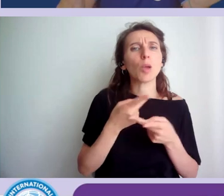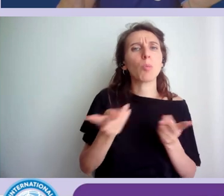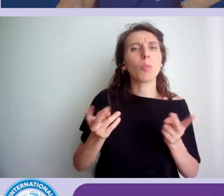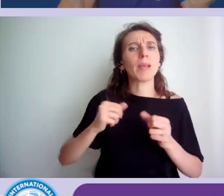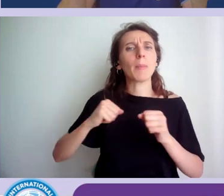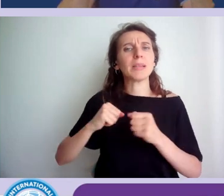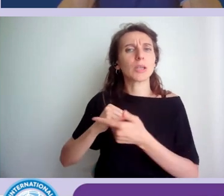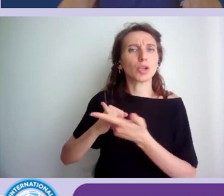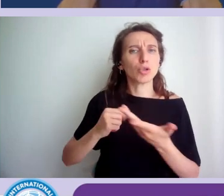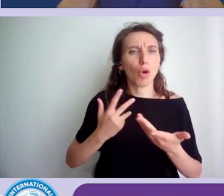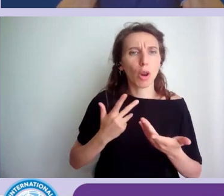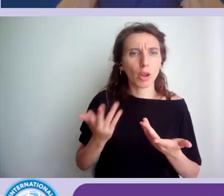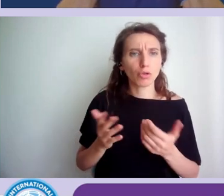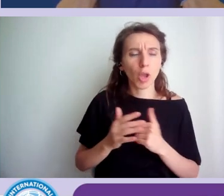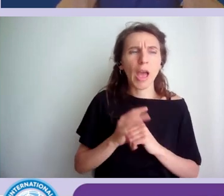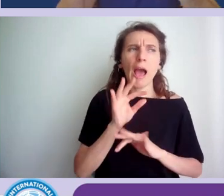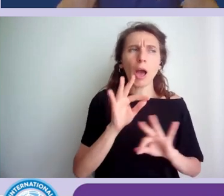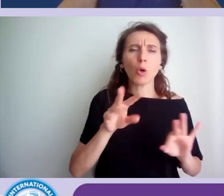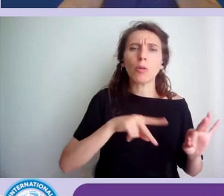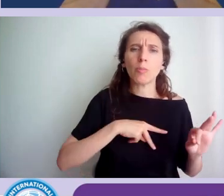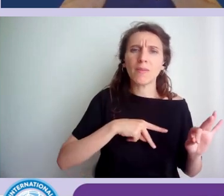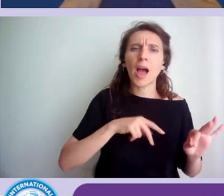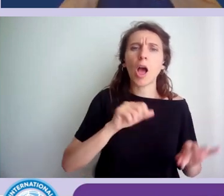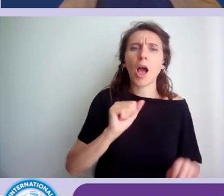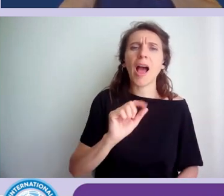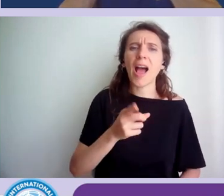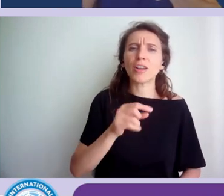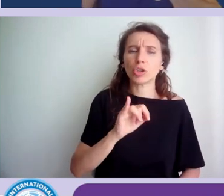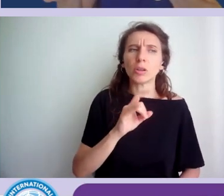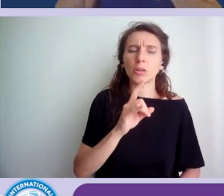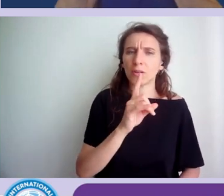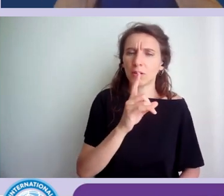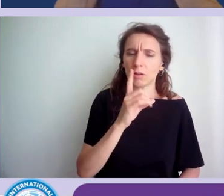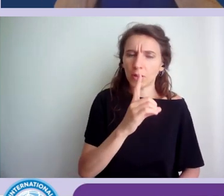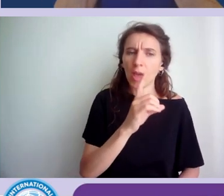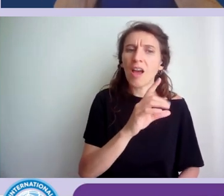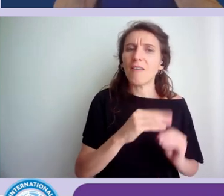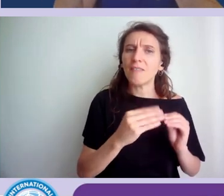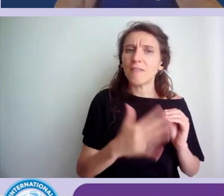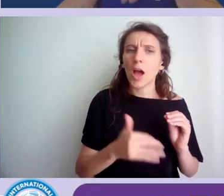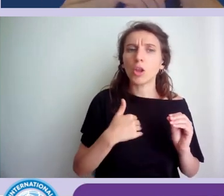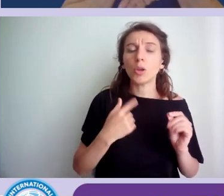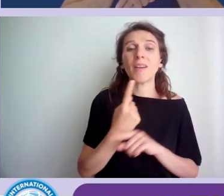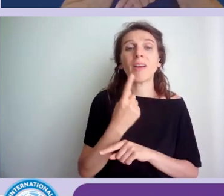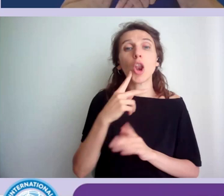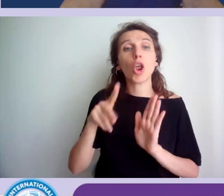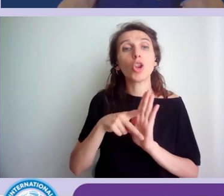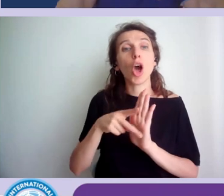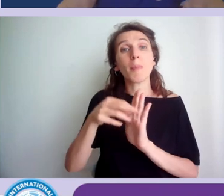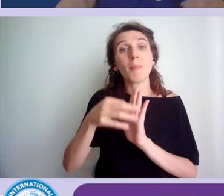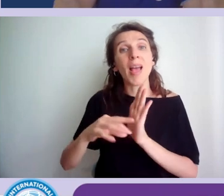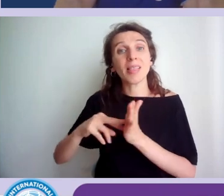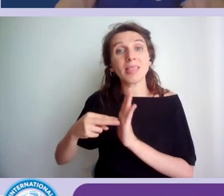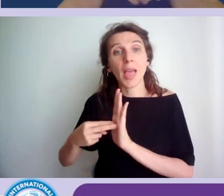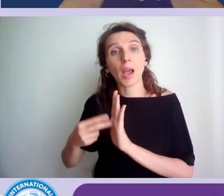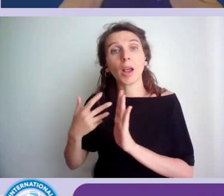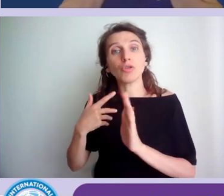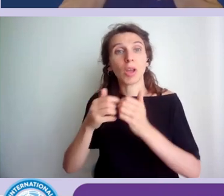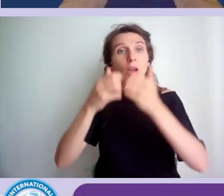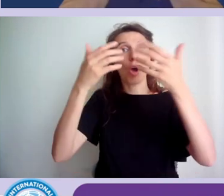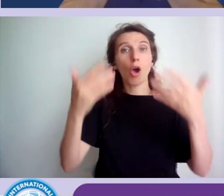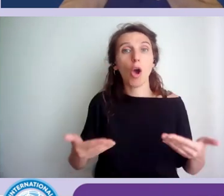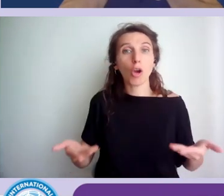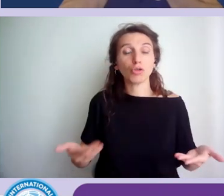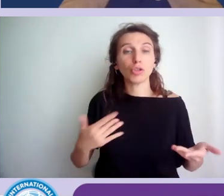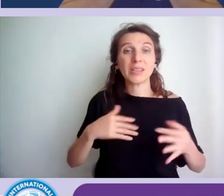amministrazioni c'è qualcosa per il privato fatta da agil ma non c'è nulla a livello di normazione tecnica e in questo Panel ci sono